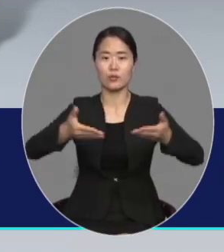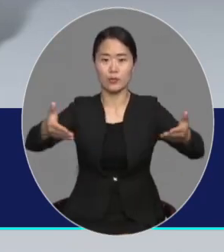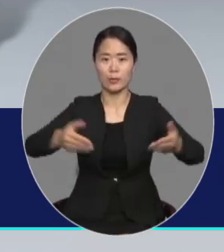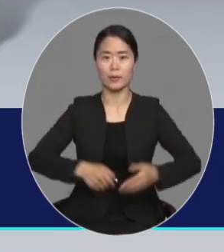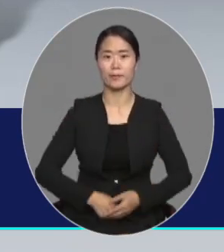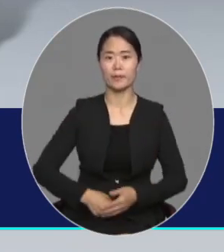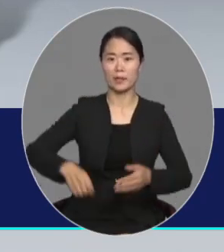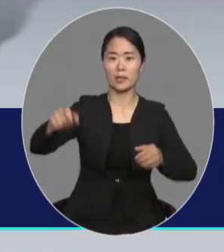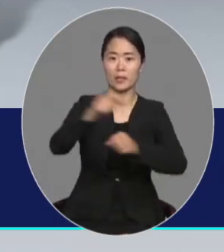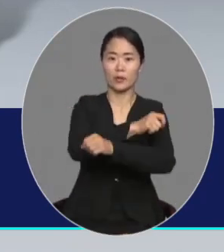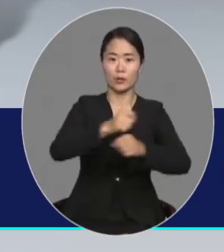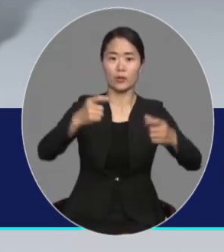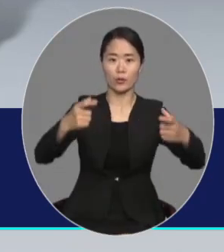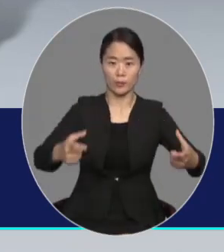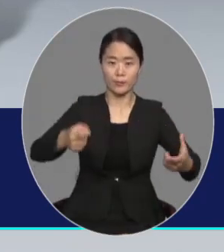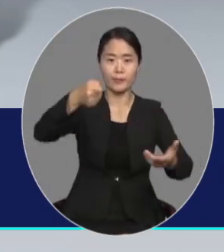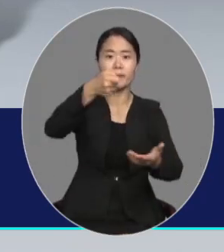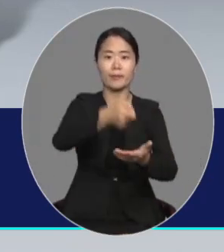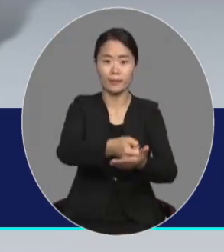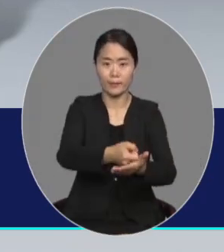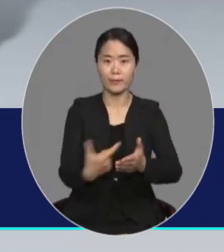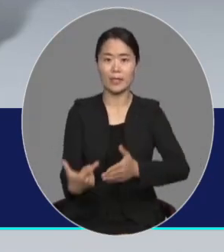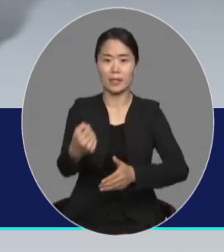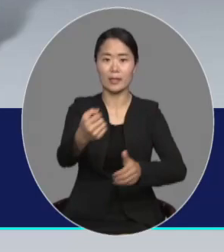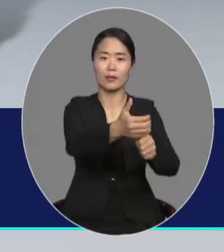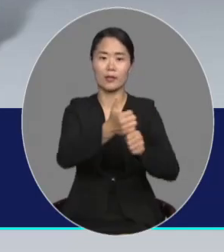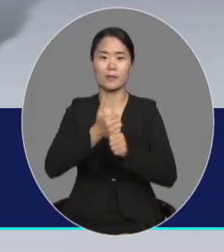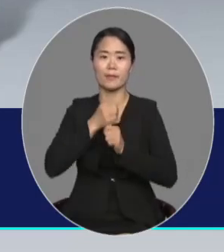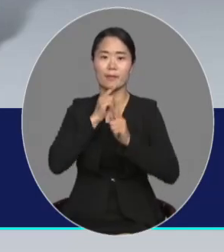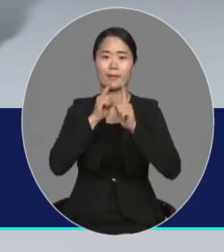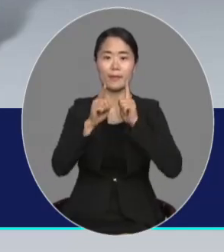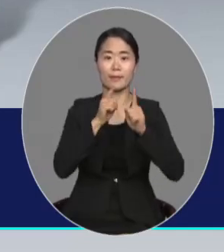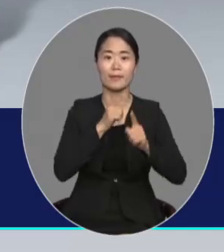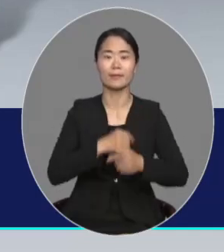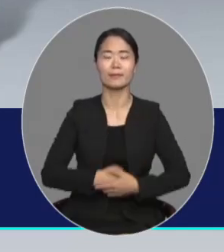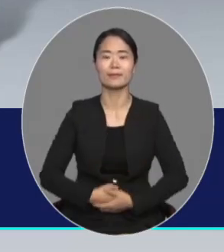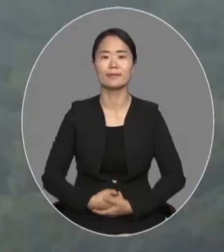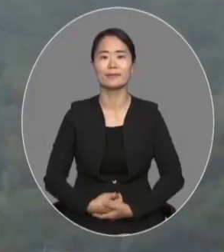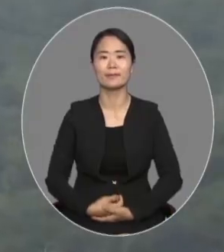지정을 선점하겠다는 계획입니다. 김영환 기자입니다.